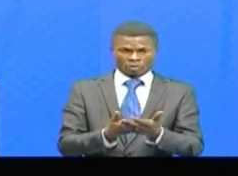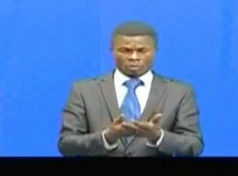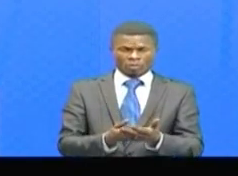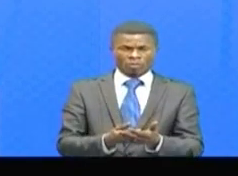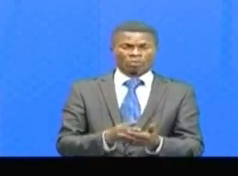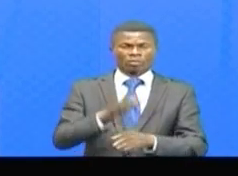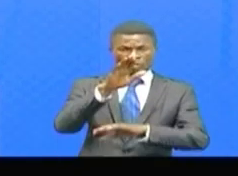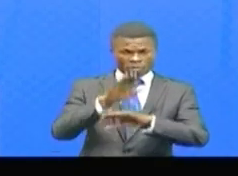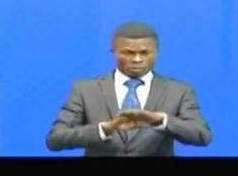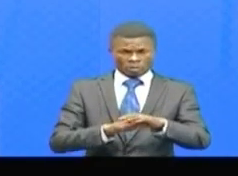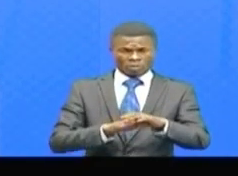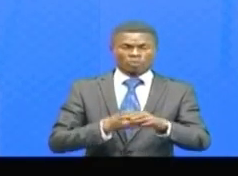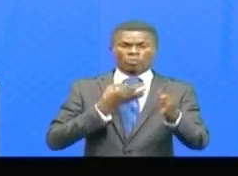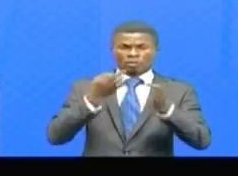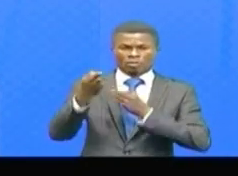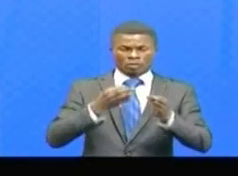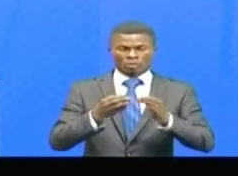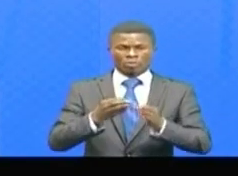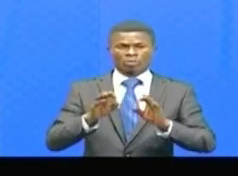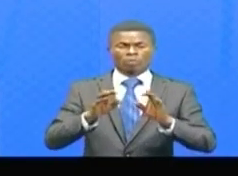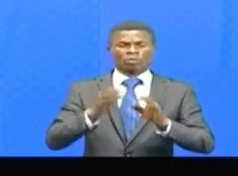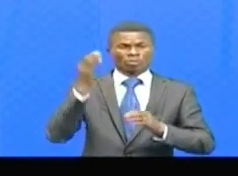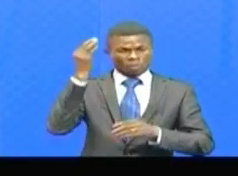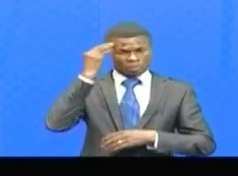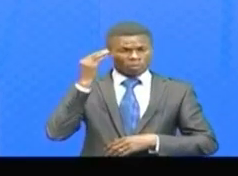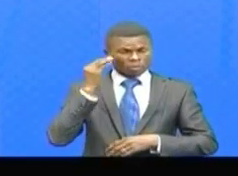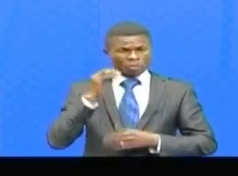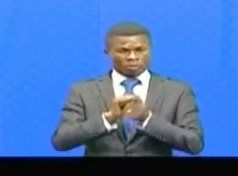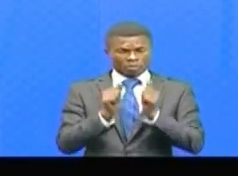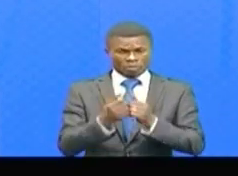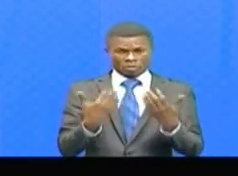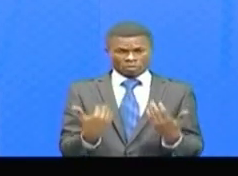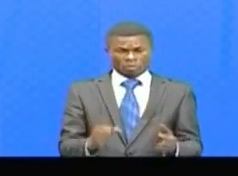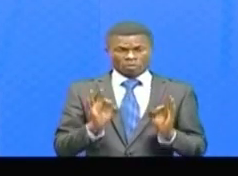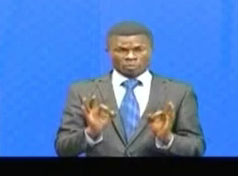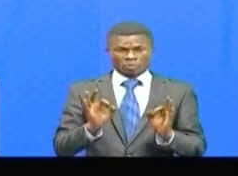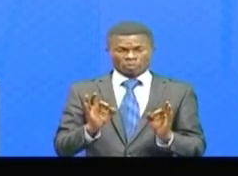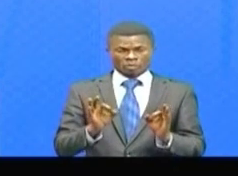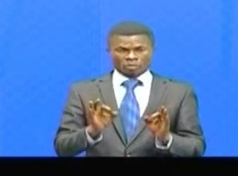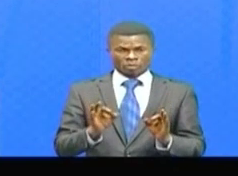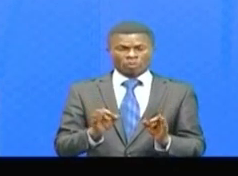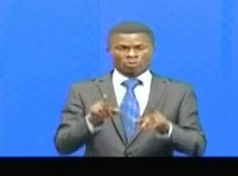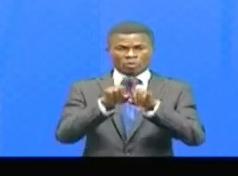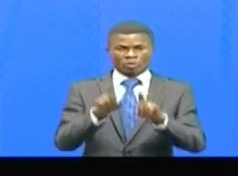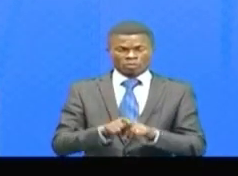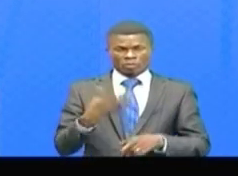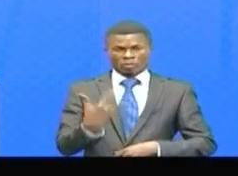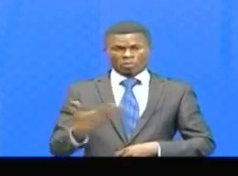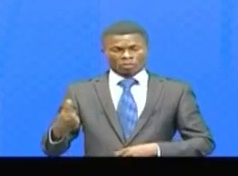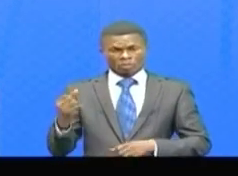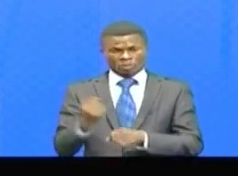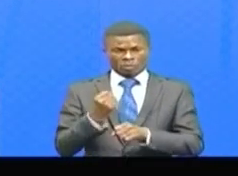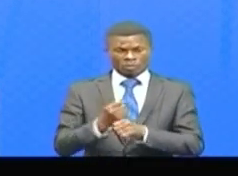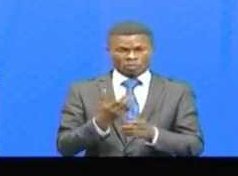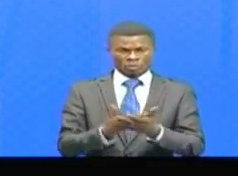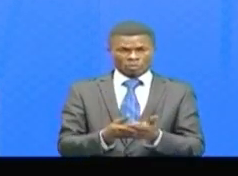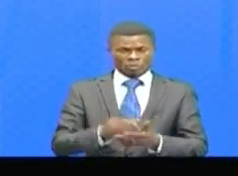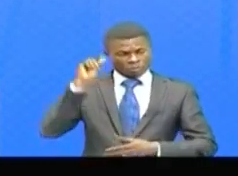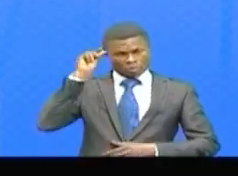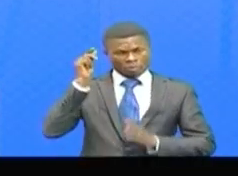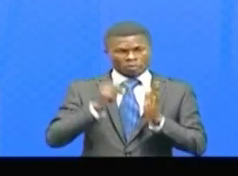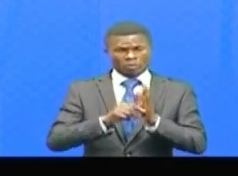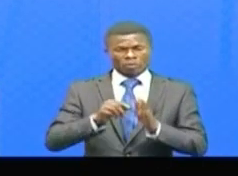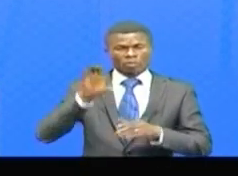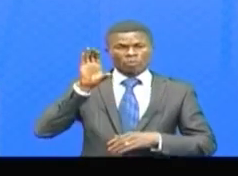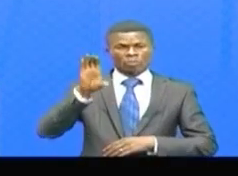à éclairer le Conseil sur la situation récente sur le marché d'échange ainsi que les biens et services, la gouverneure de la Banque